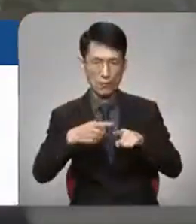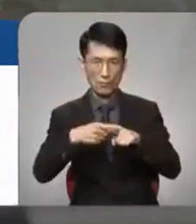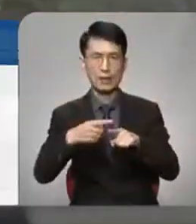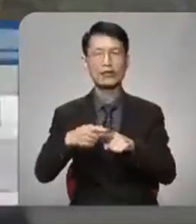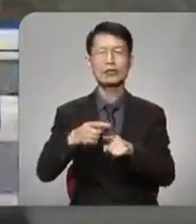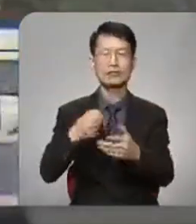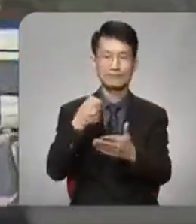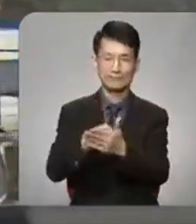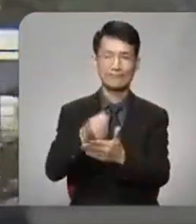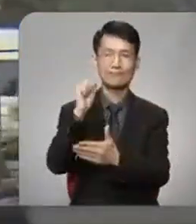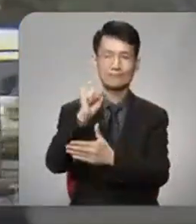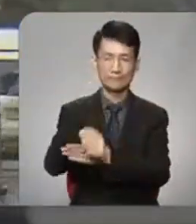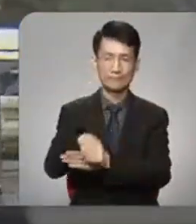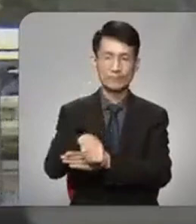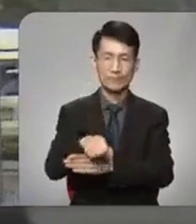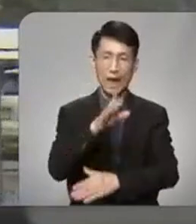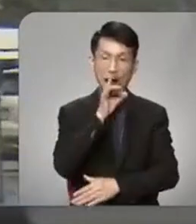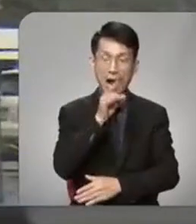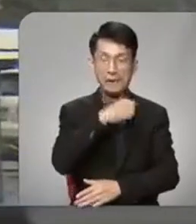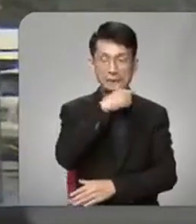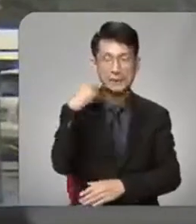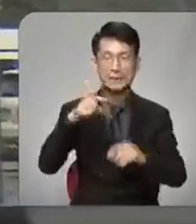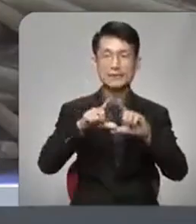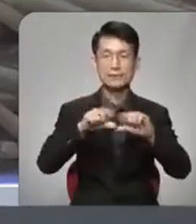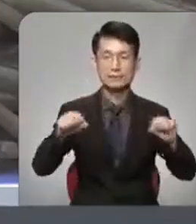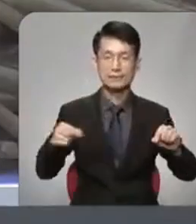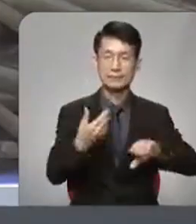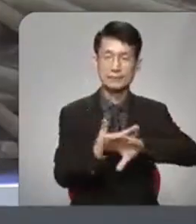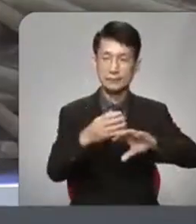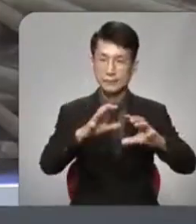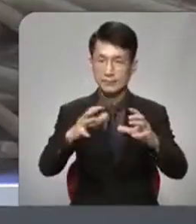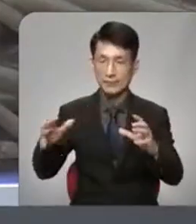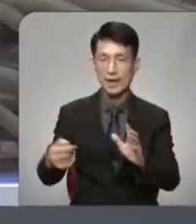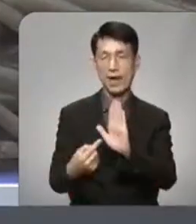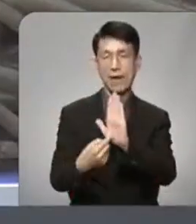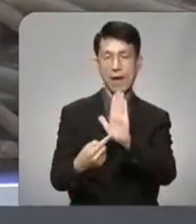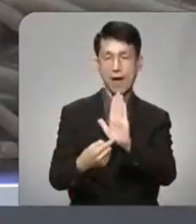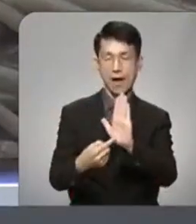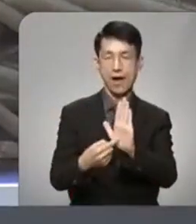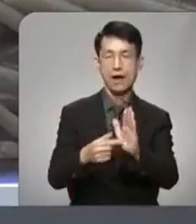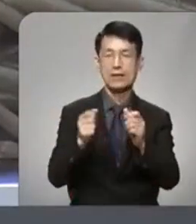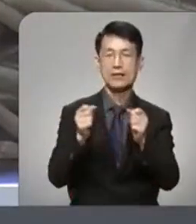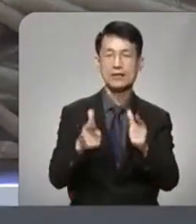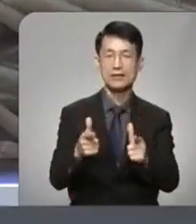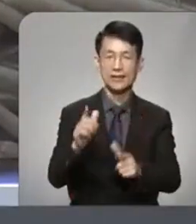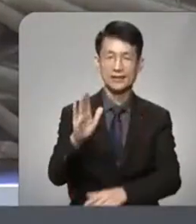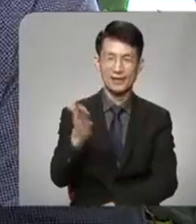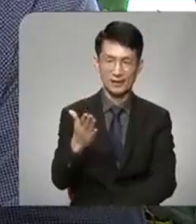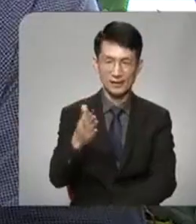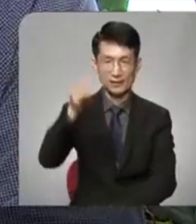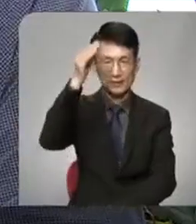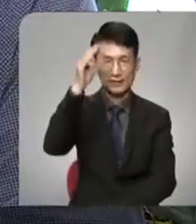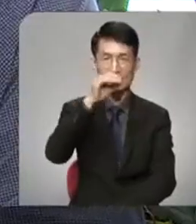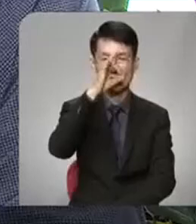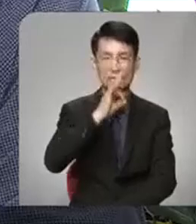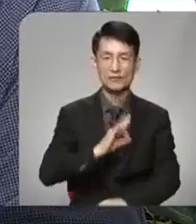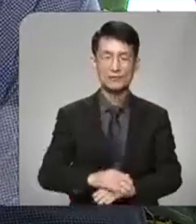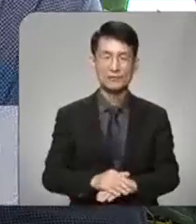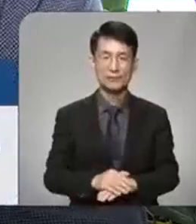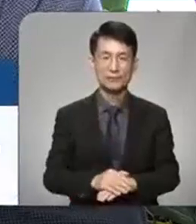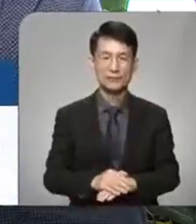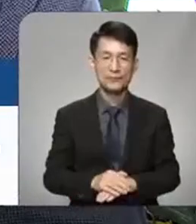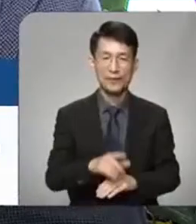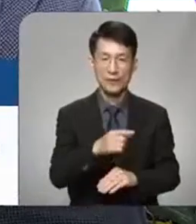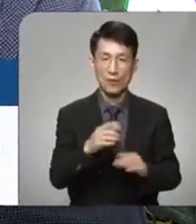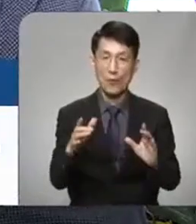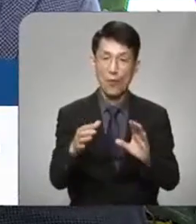거거든요. 강릉시는 강릉의 미식 문화를 해외에 알릴 발판을 마련했다고 보고 있습니다. 연례 회의를 이제 개최하게 되고